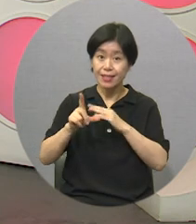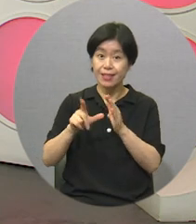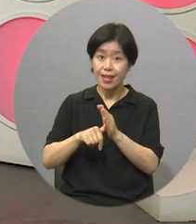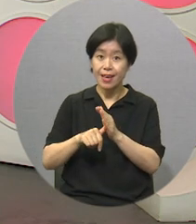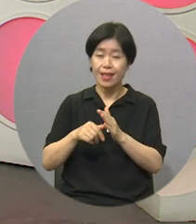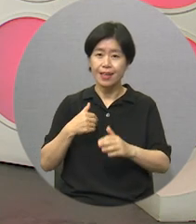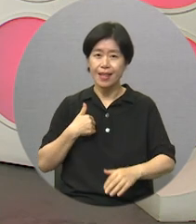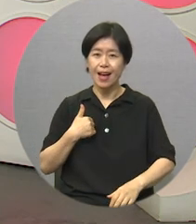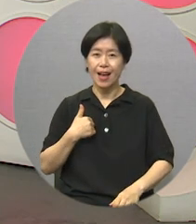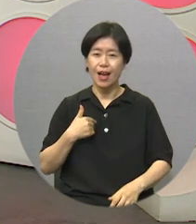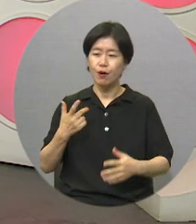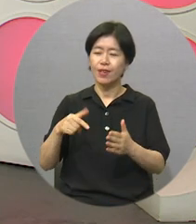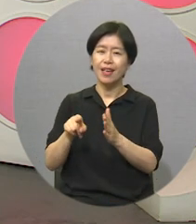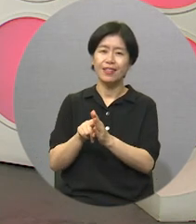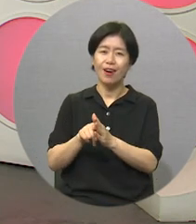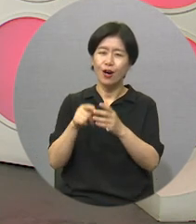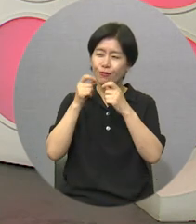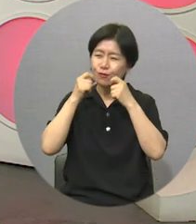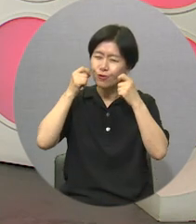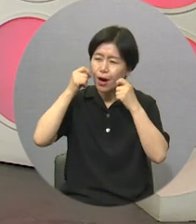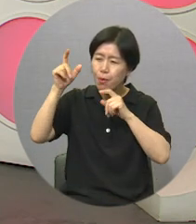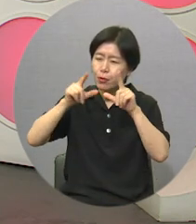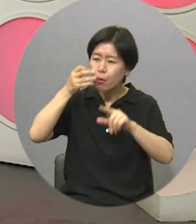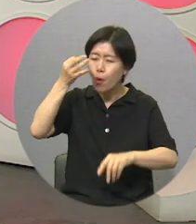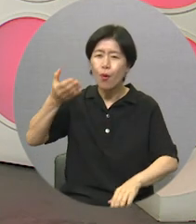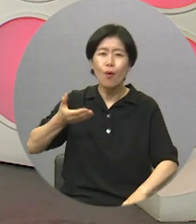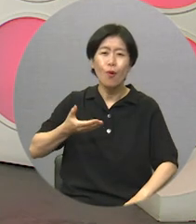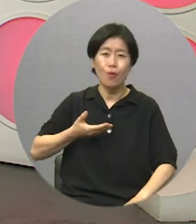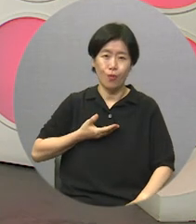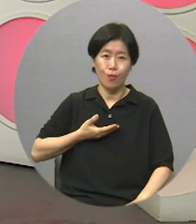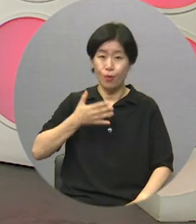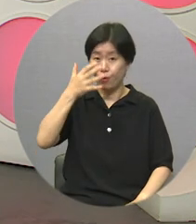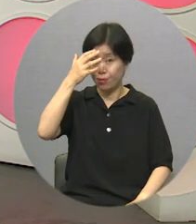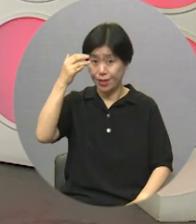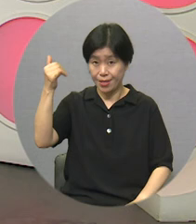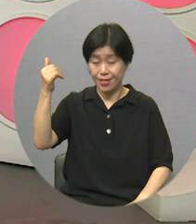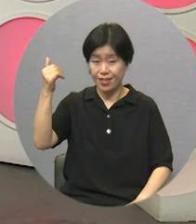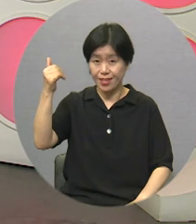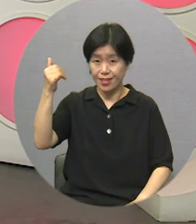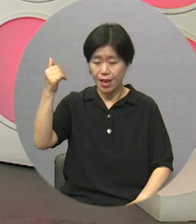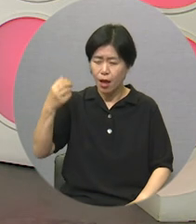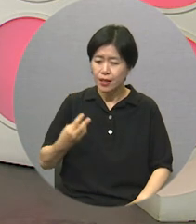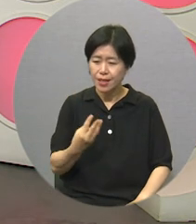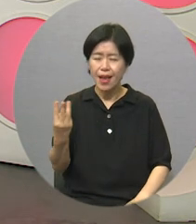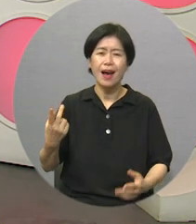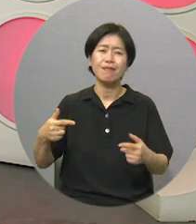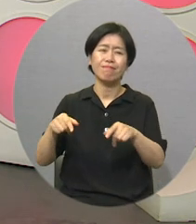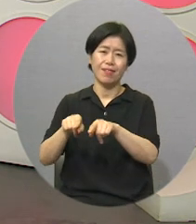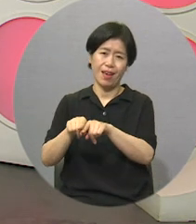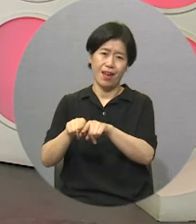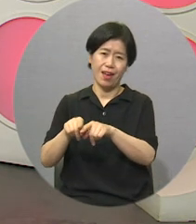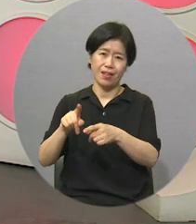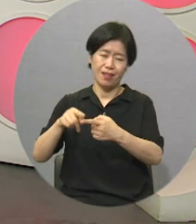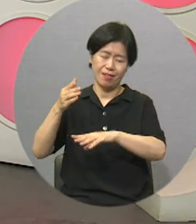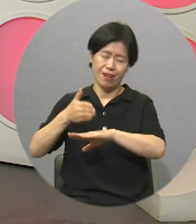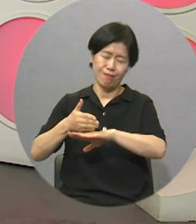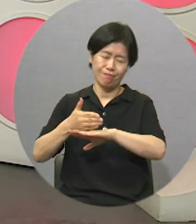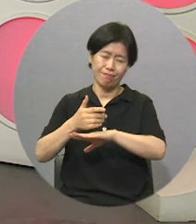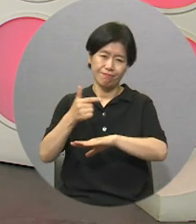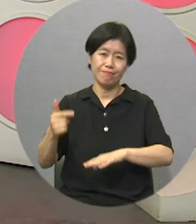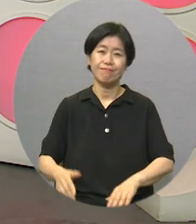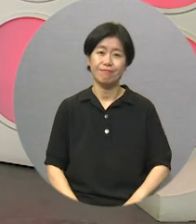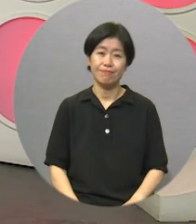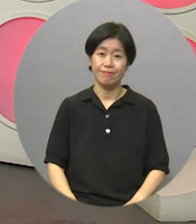저희 노 할머니와 할아버지. 그렇게 함께한 모든 시간이 고맙습니다.